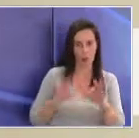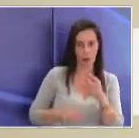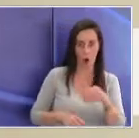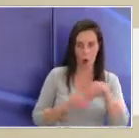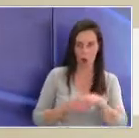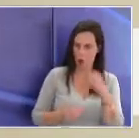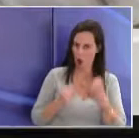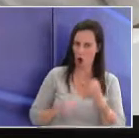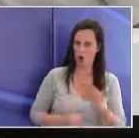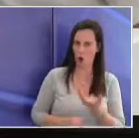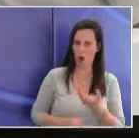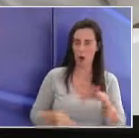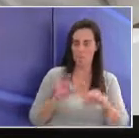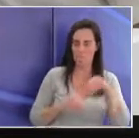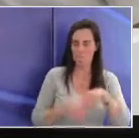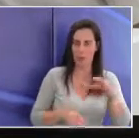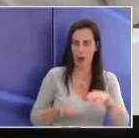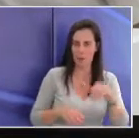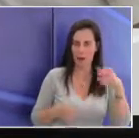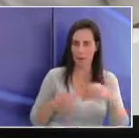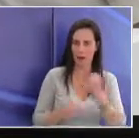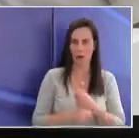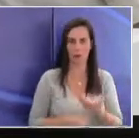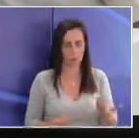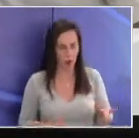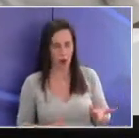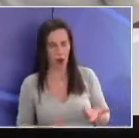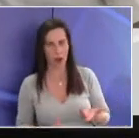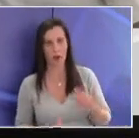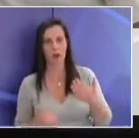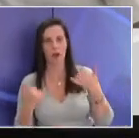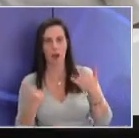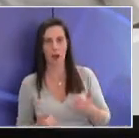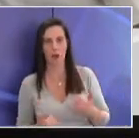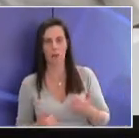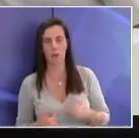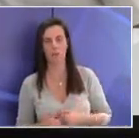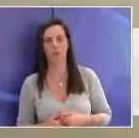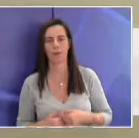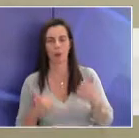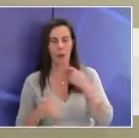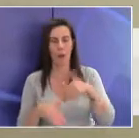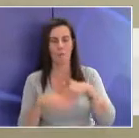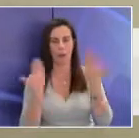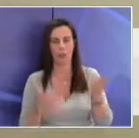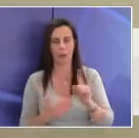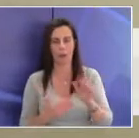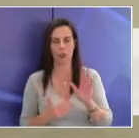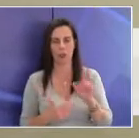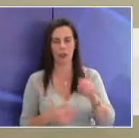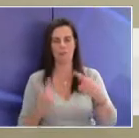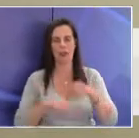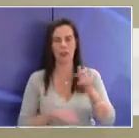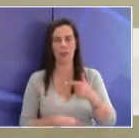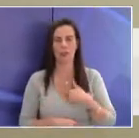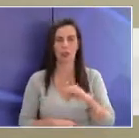לפריימריז קשוח ביותר? פריימריז, בחירות, פריימריז זה בדרך. היום אמרתי בבוקר למישהי ככה בדרך לוועדת